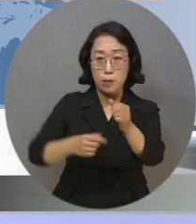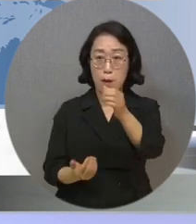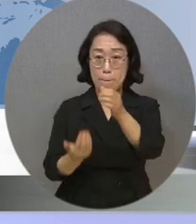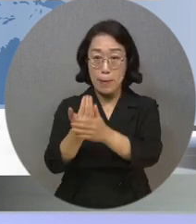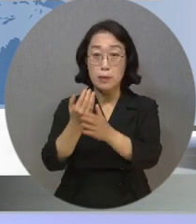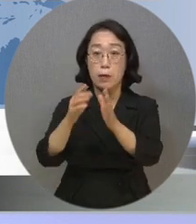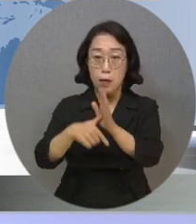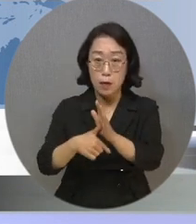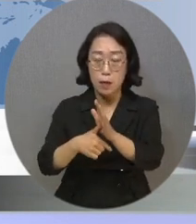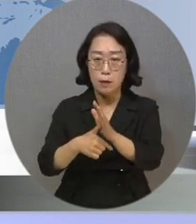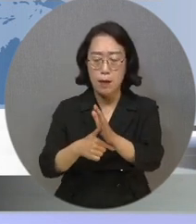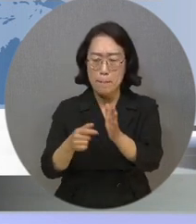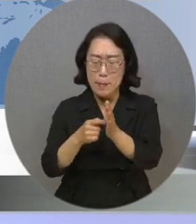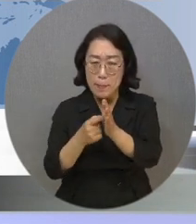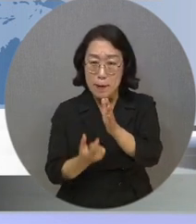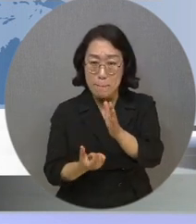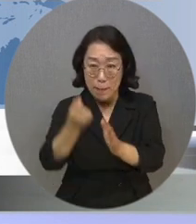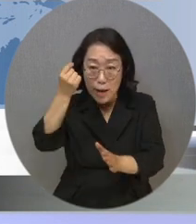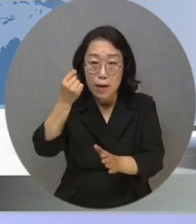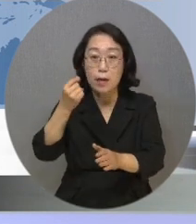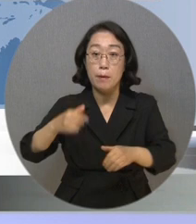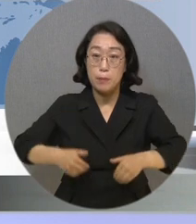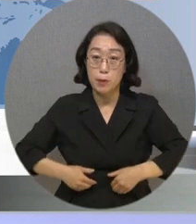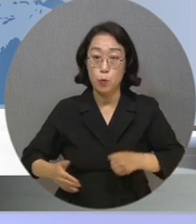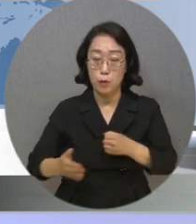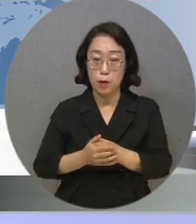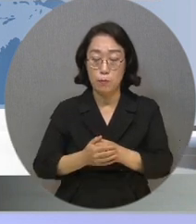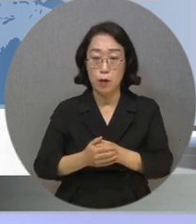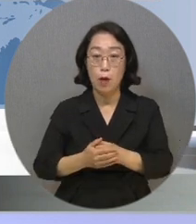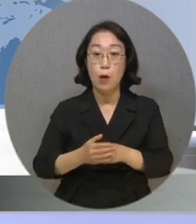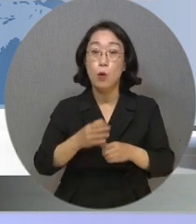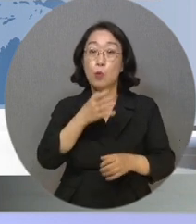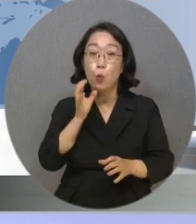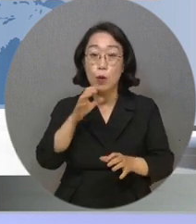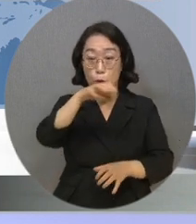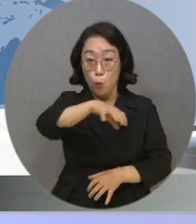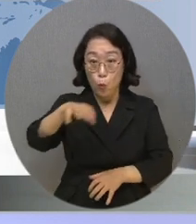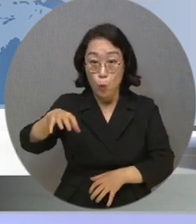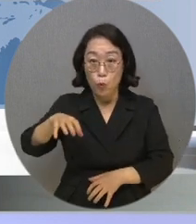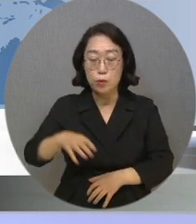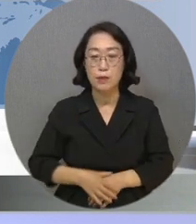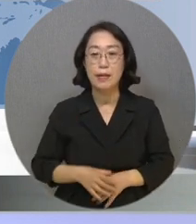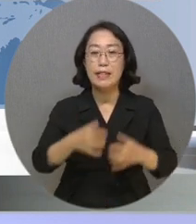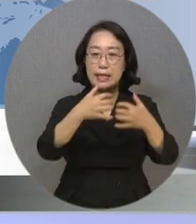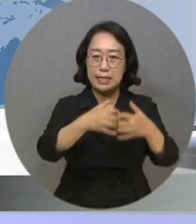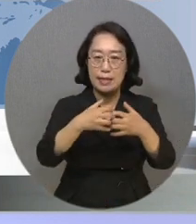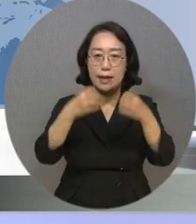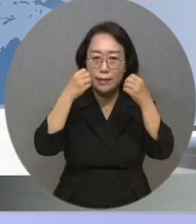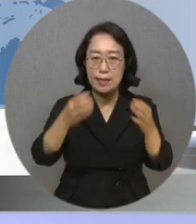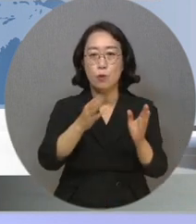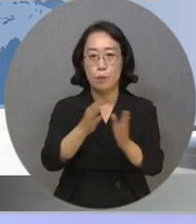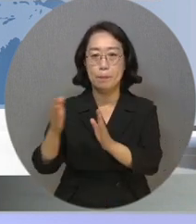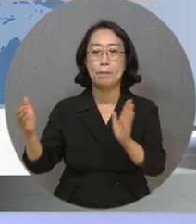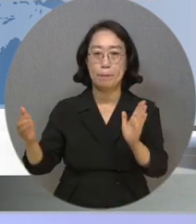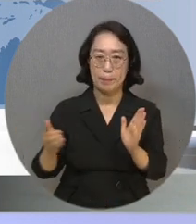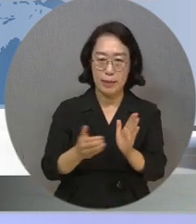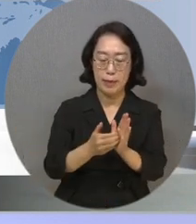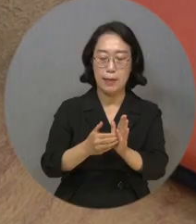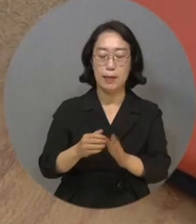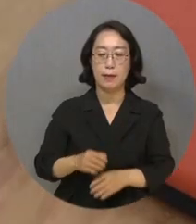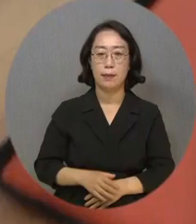때 골든타임을 놓치지 않도록 경로당마다 자동심장 충격기도 설치했습니다. 황영재 기자입니다.